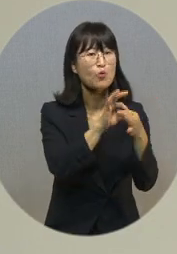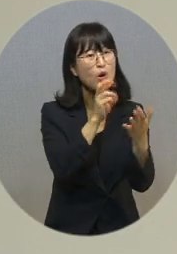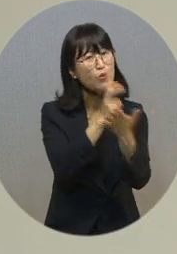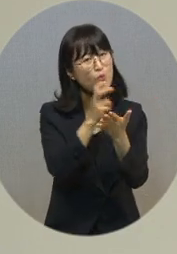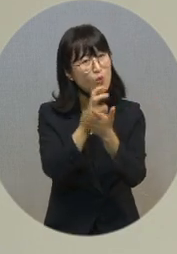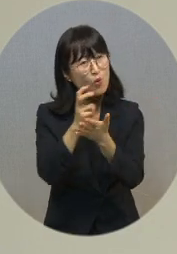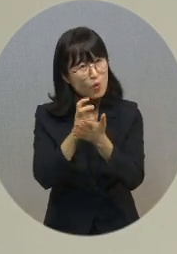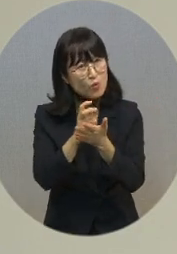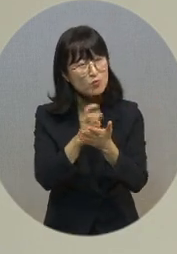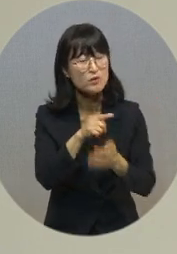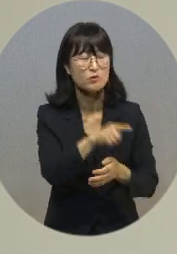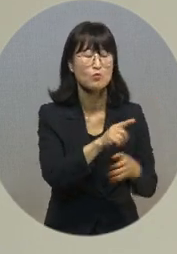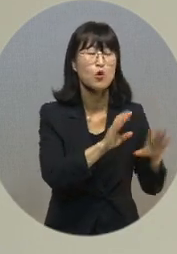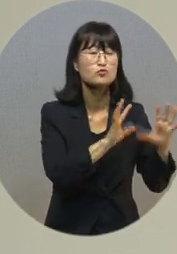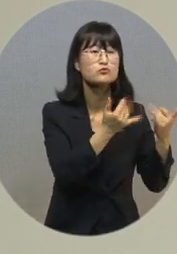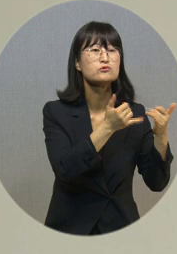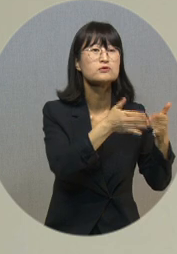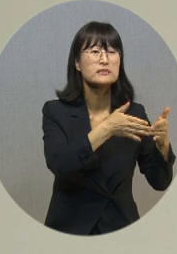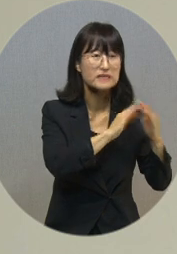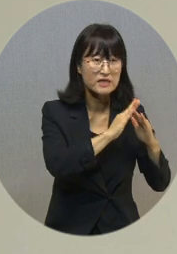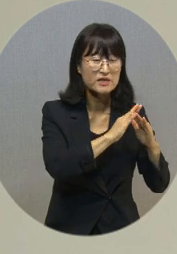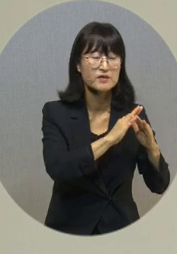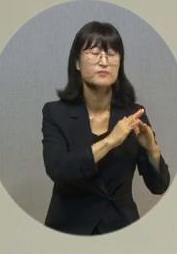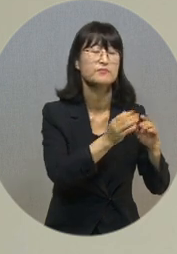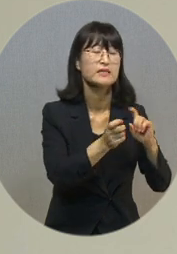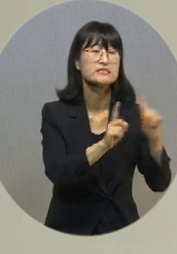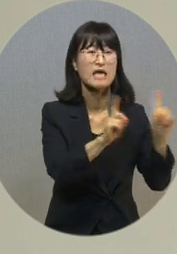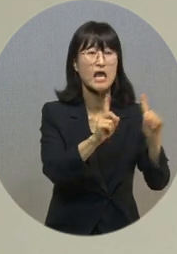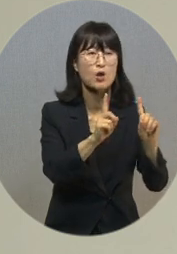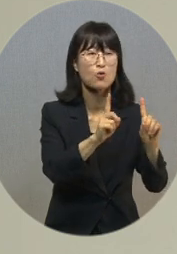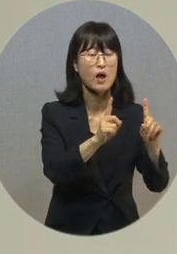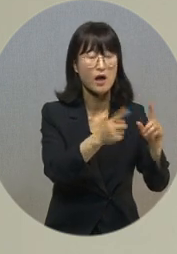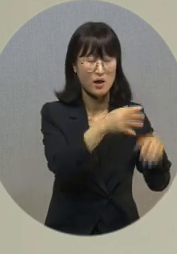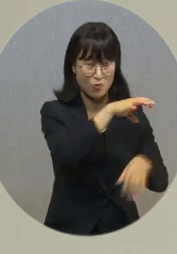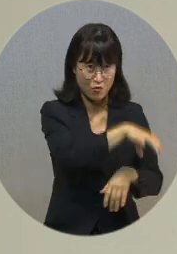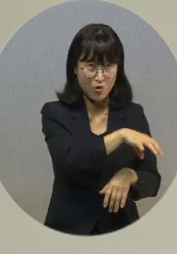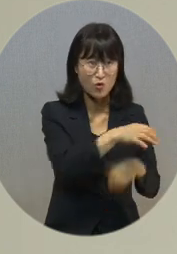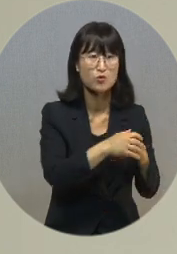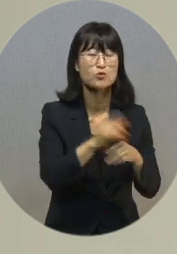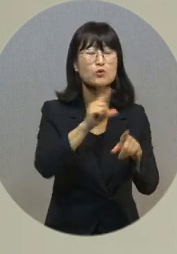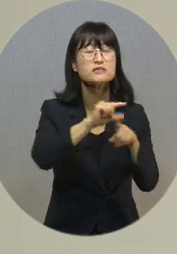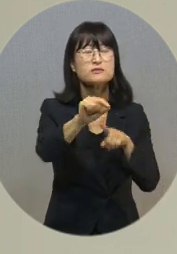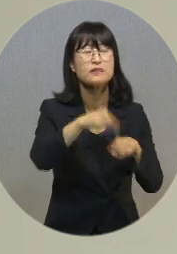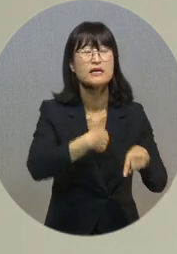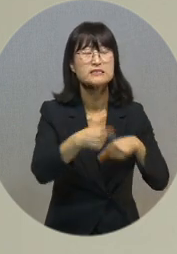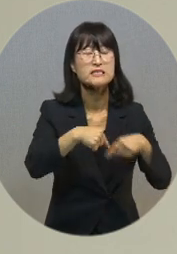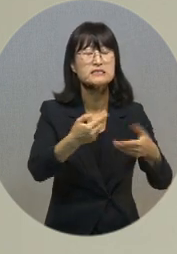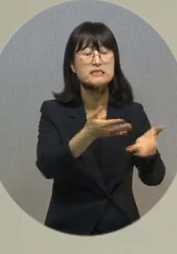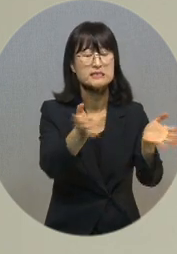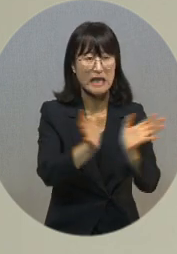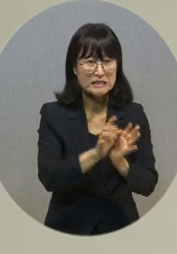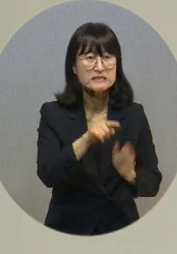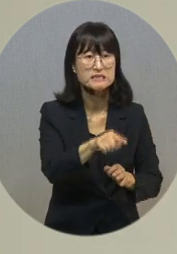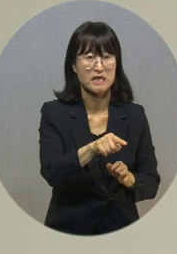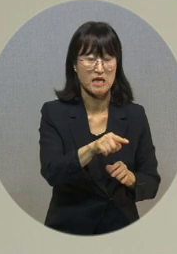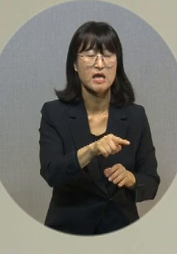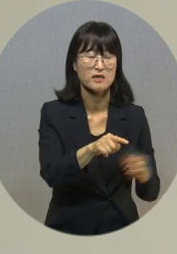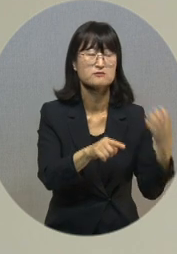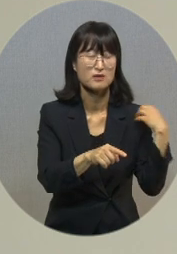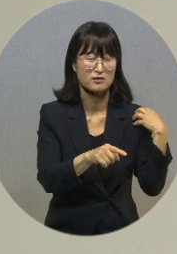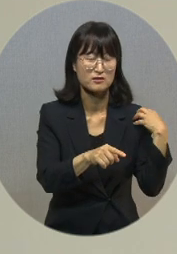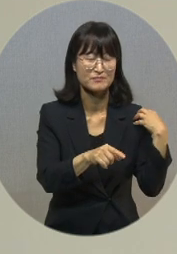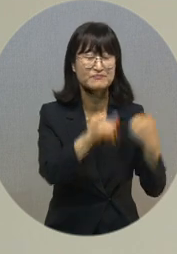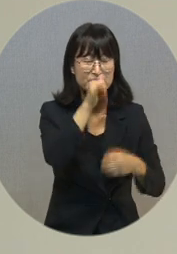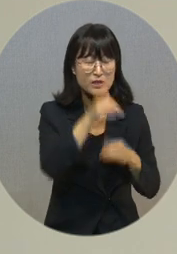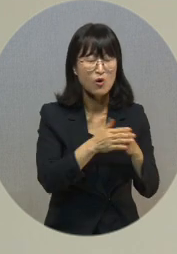거는 국립재활원에서 좀 많이 이렇게 하고 있고 네. 지자체들이 하고 있는데 네. 예산을 너무 적게